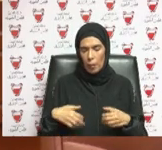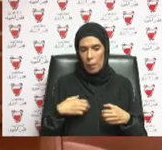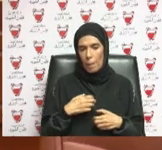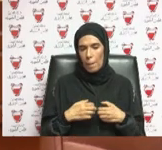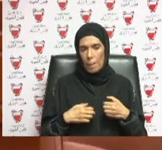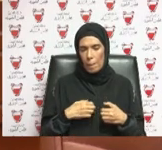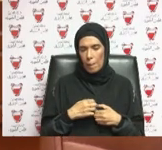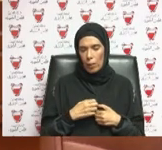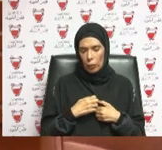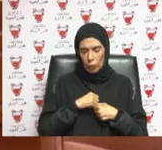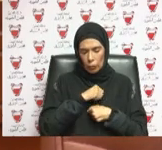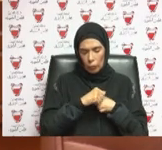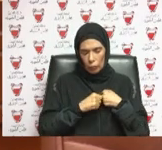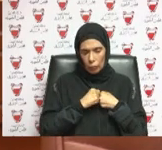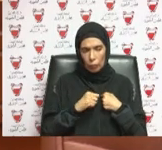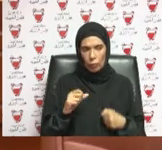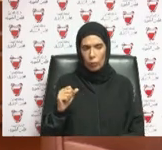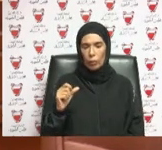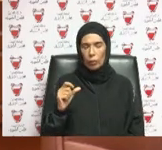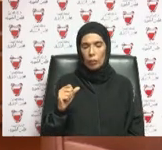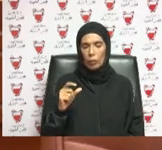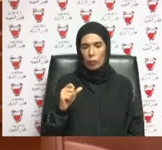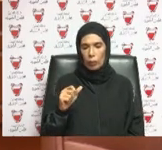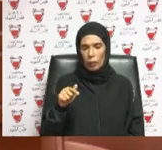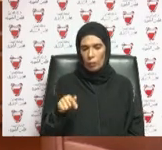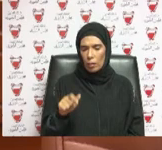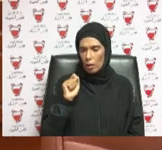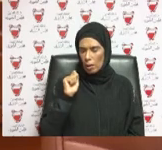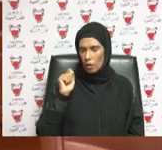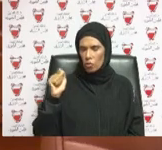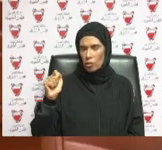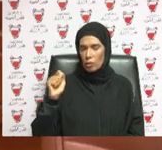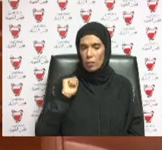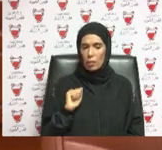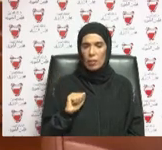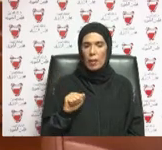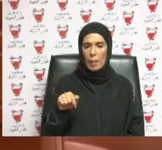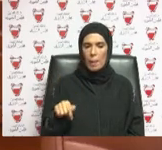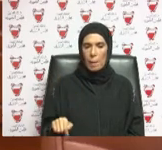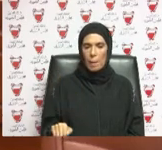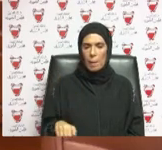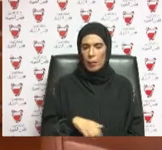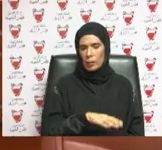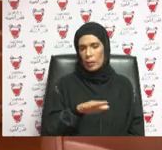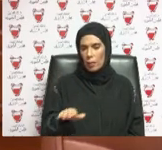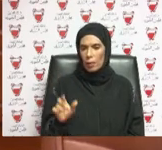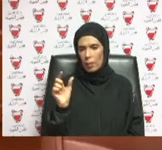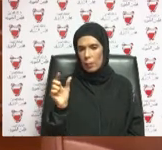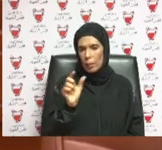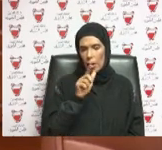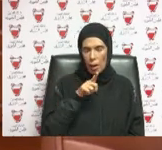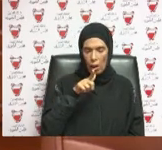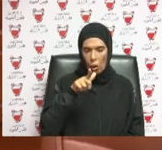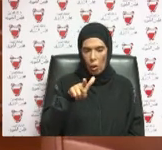فيها الحسرة والألم في موقع رثاء رجل بوطن، حتى باتت كل مفردات لغتنا